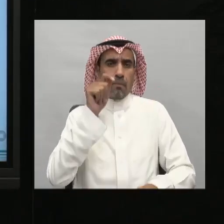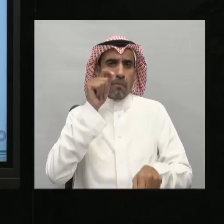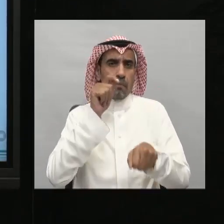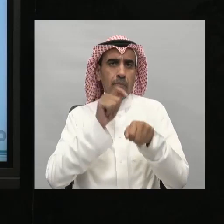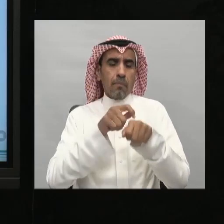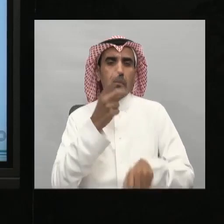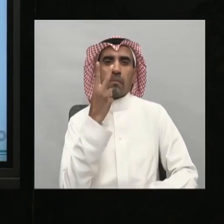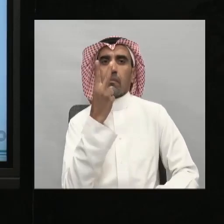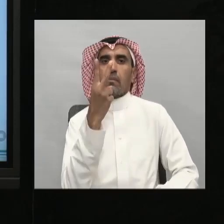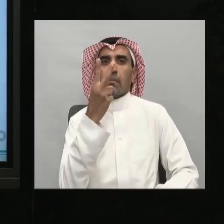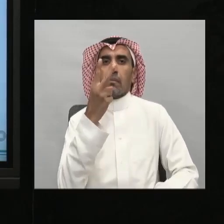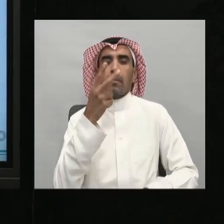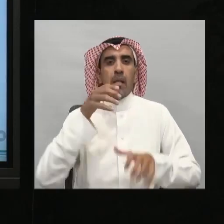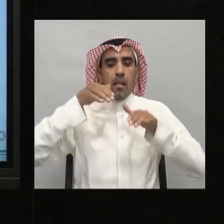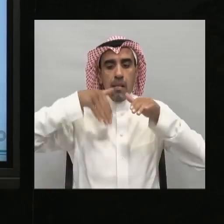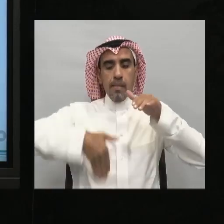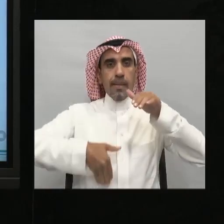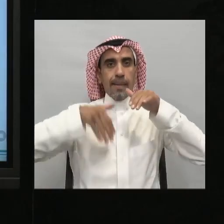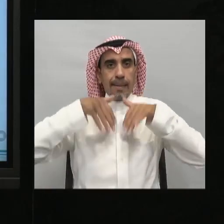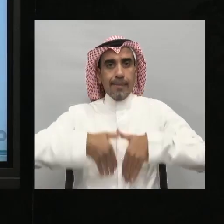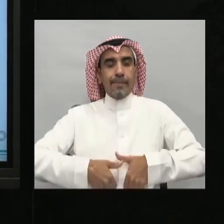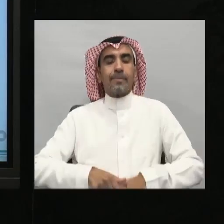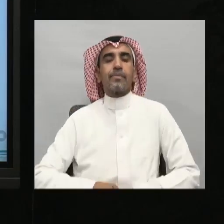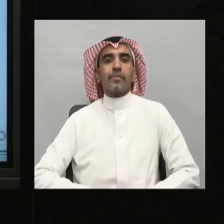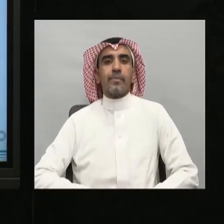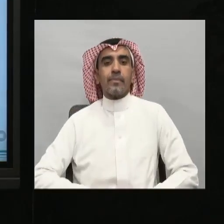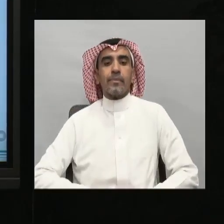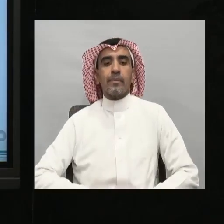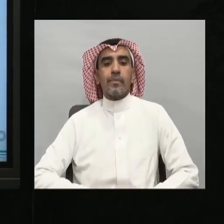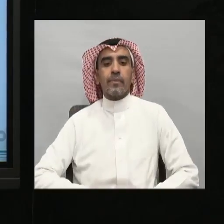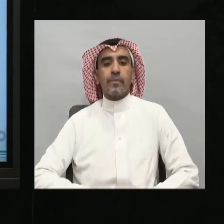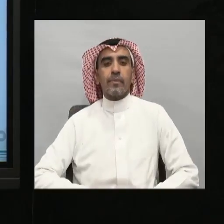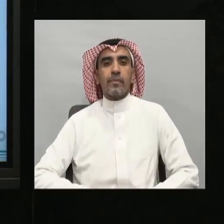من الخلايا، لها طبقتان من ماذا؟ من الخلايا.